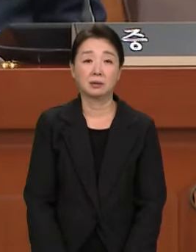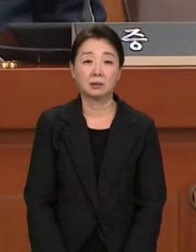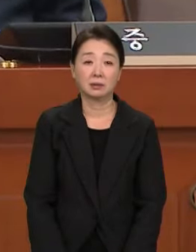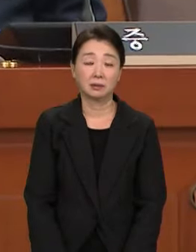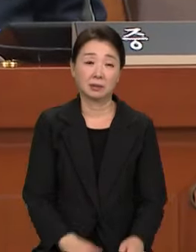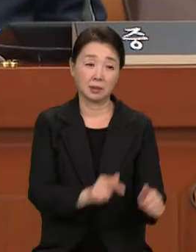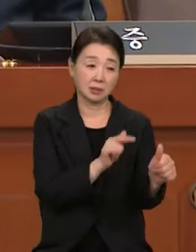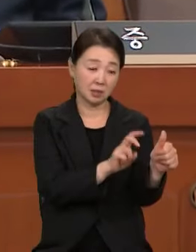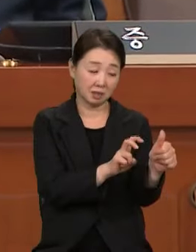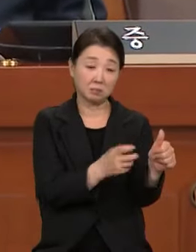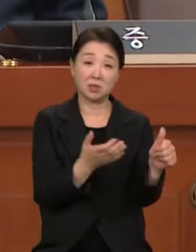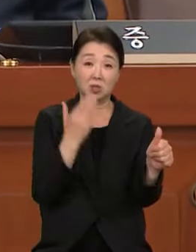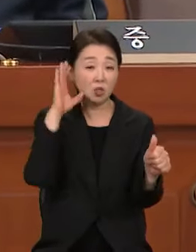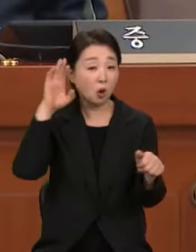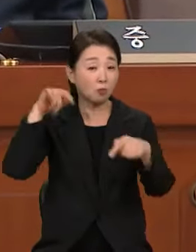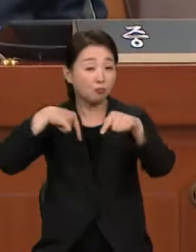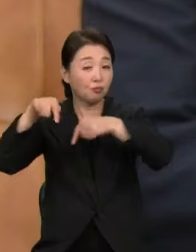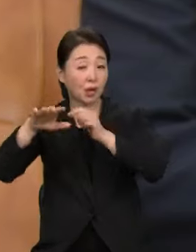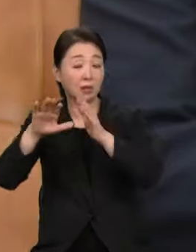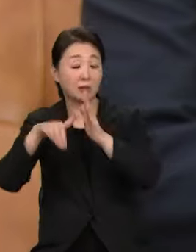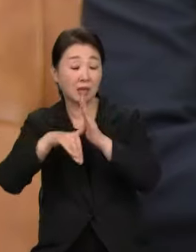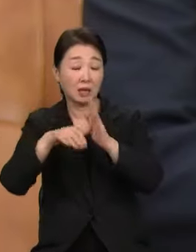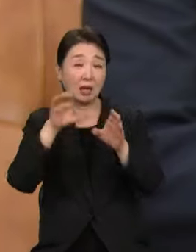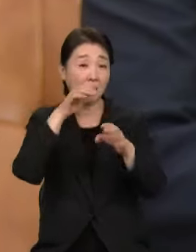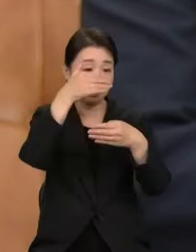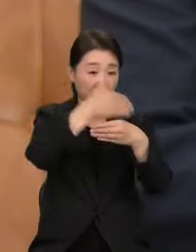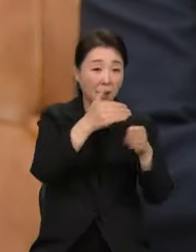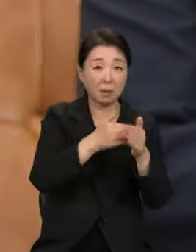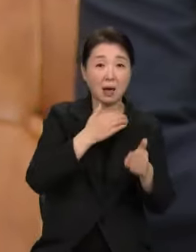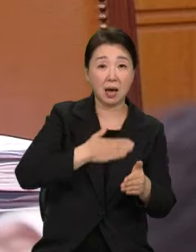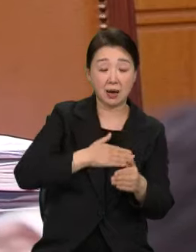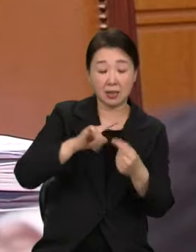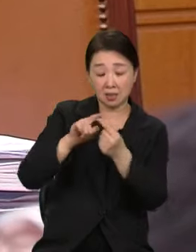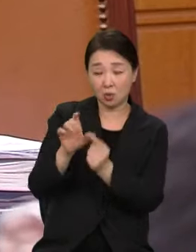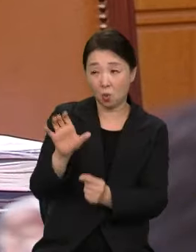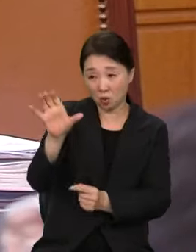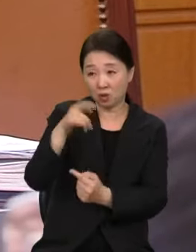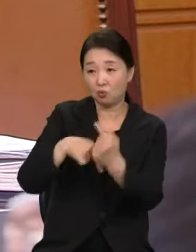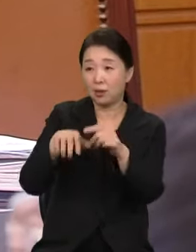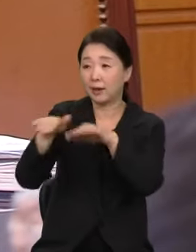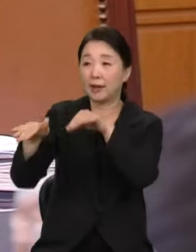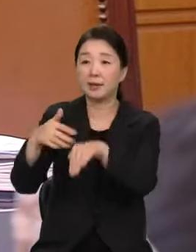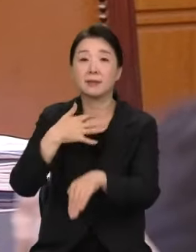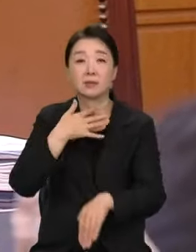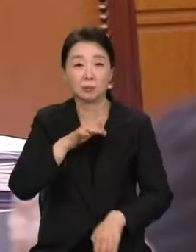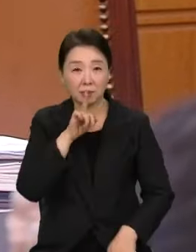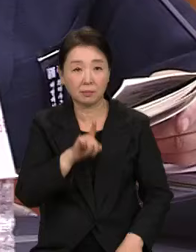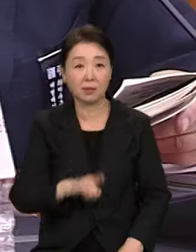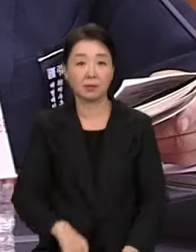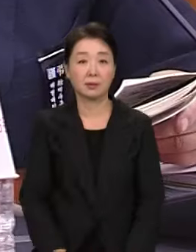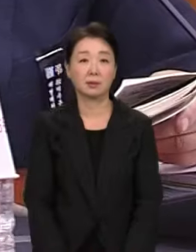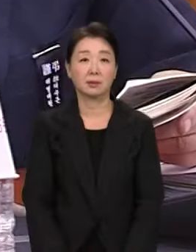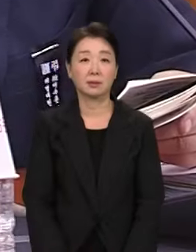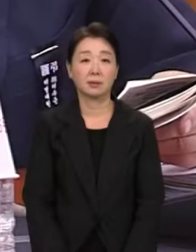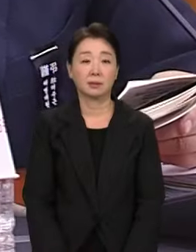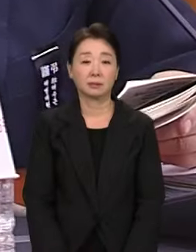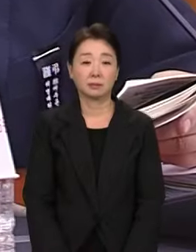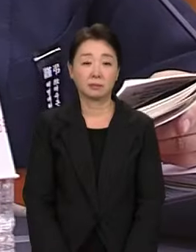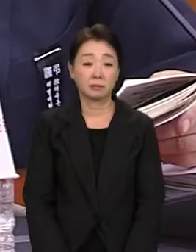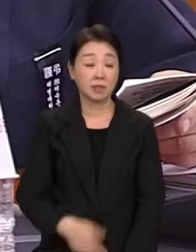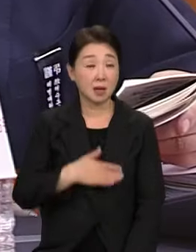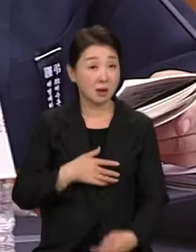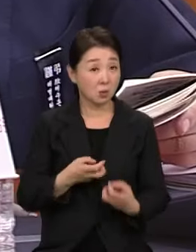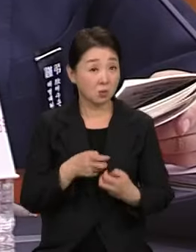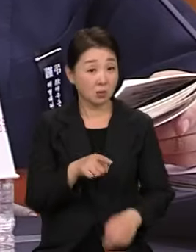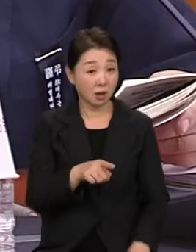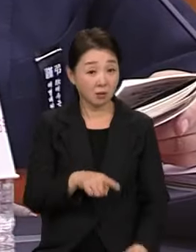전 사단장은 앞서 청문회에서 폐쇄된 카페를 알지만 글을 올리거나 운영에 관여하진 않았다고 했습니다. 어떻게 알았어요?